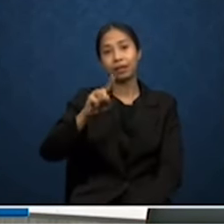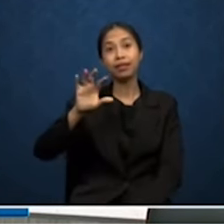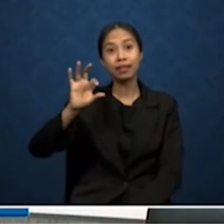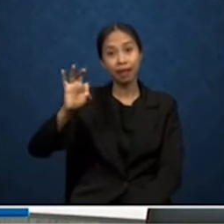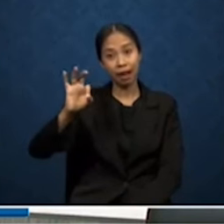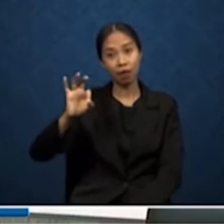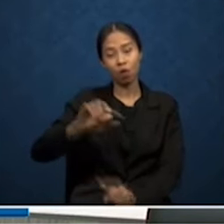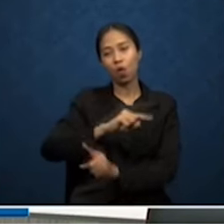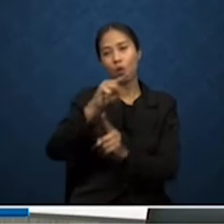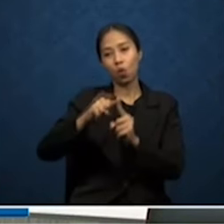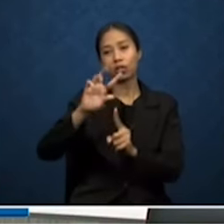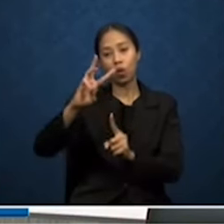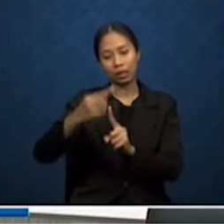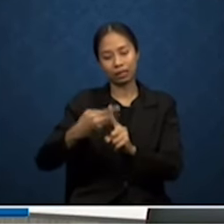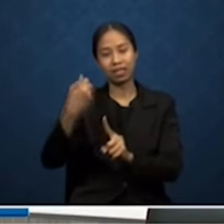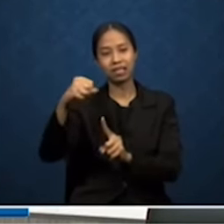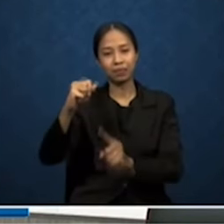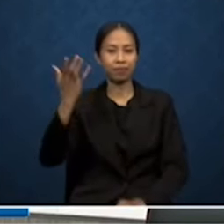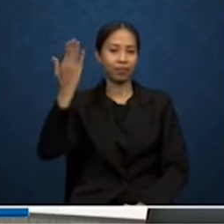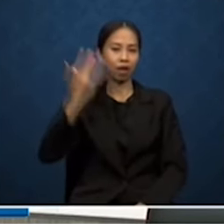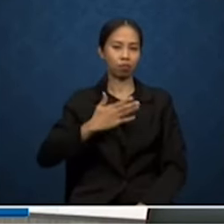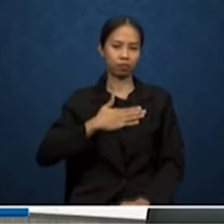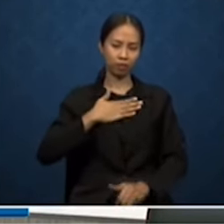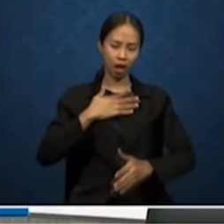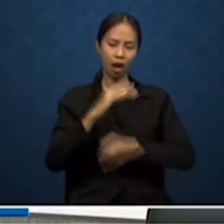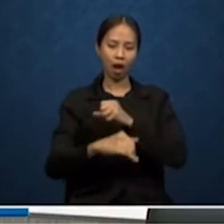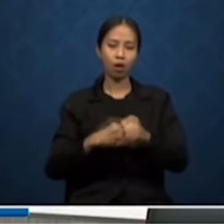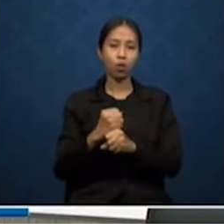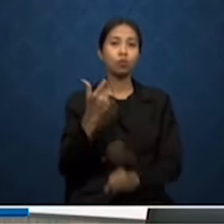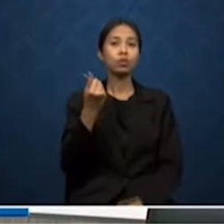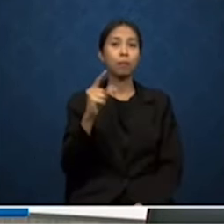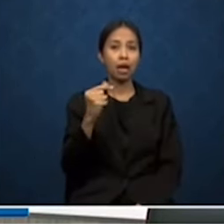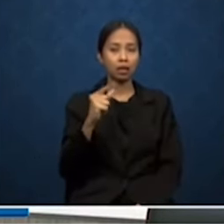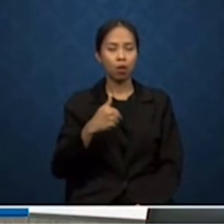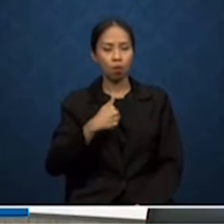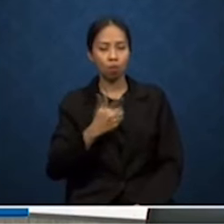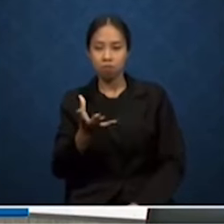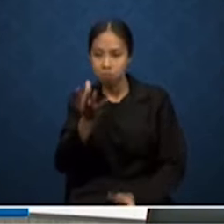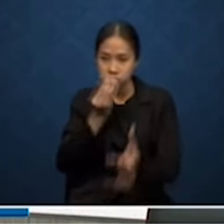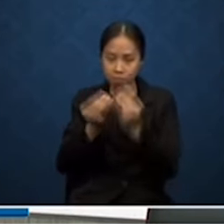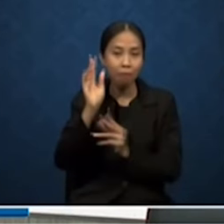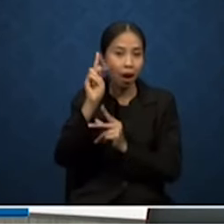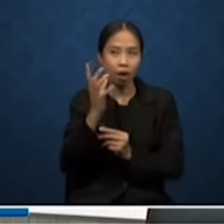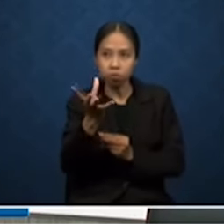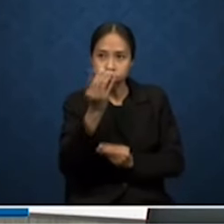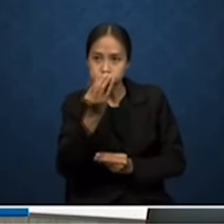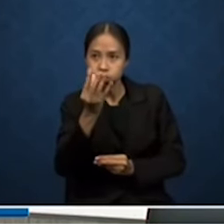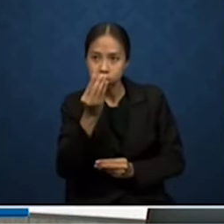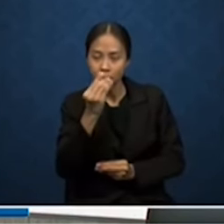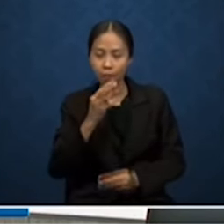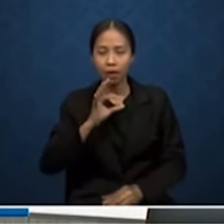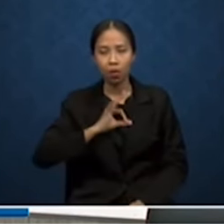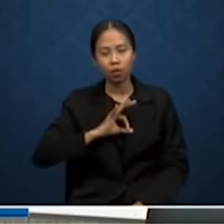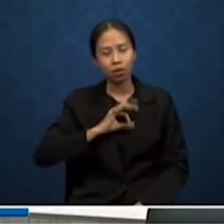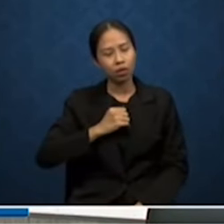เพียง11ปีแต่ผมเป็นคนศึกษาติดตามเหตุการณ์บ้านเมืองมาตั้งแต่เล็กๆรู้สึกสะเทือนใ